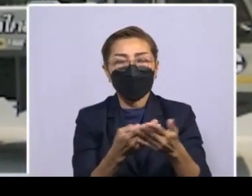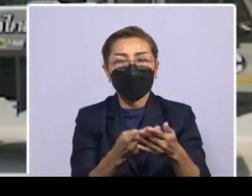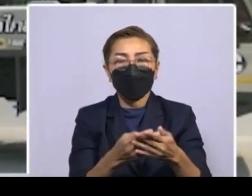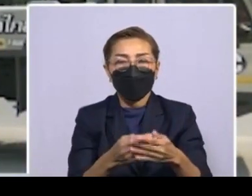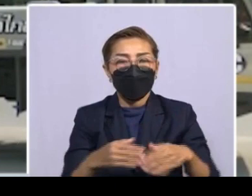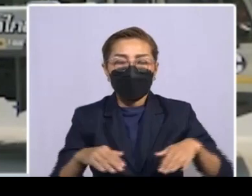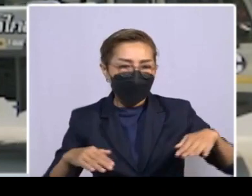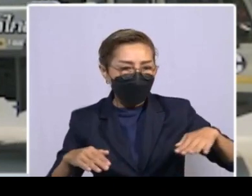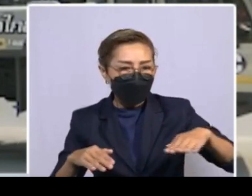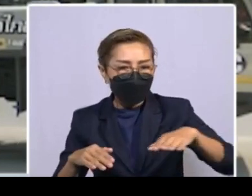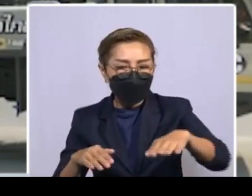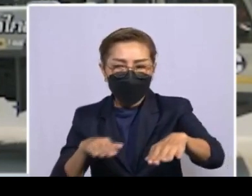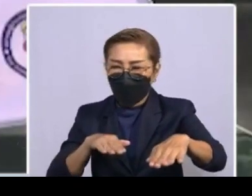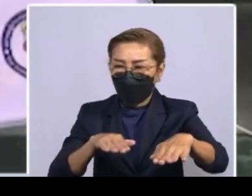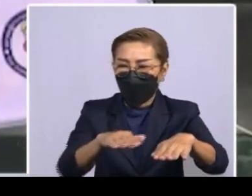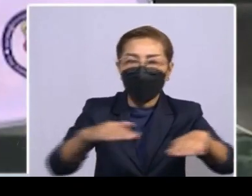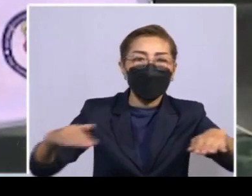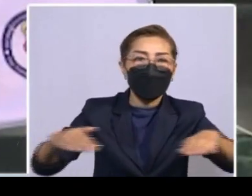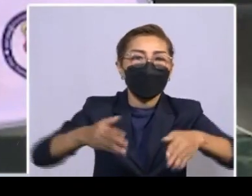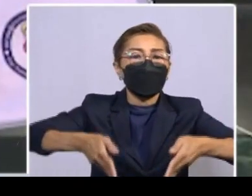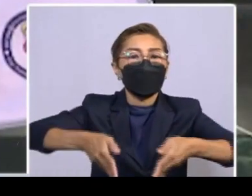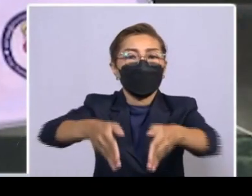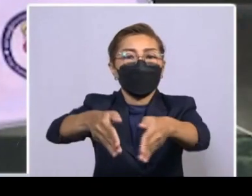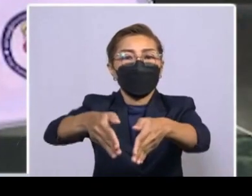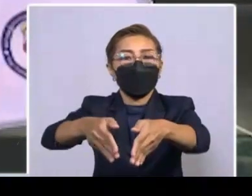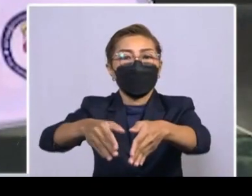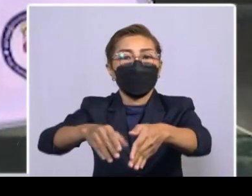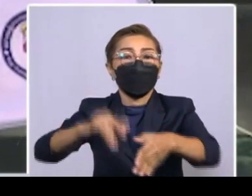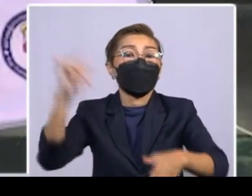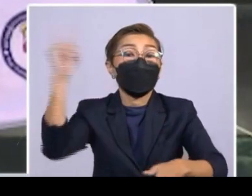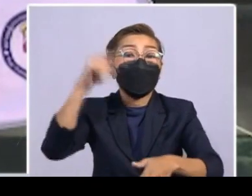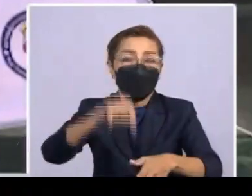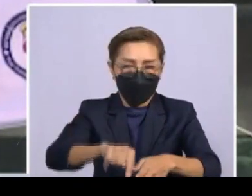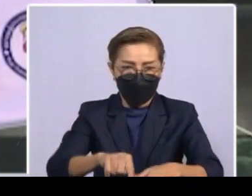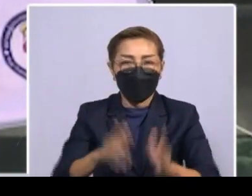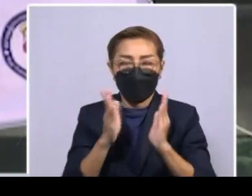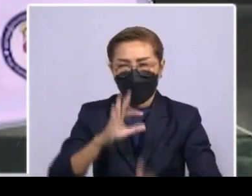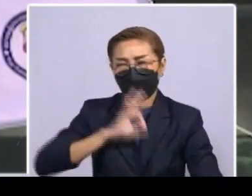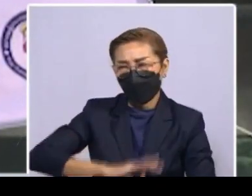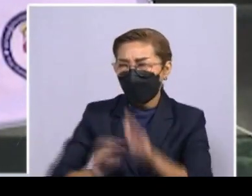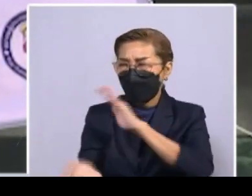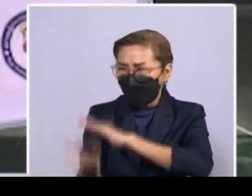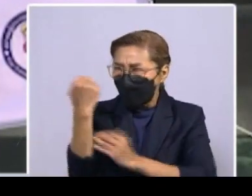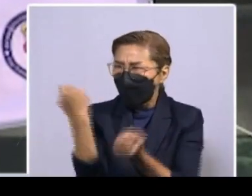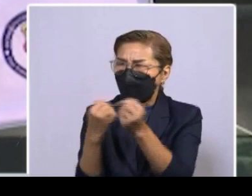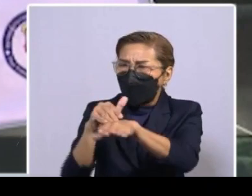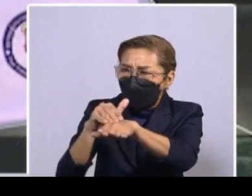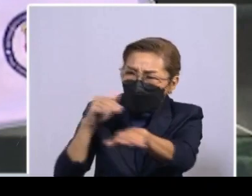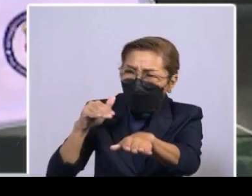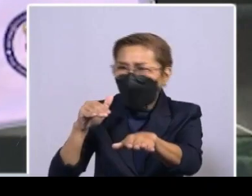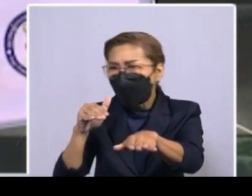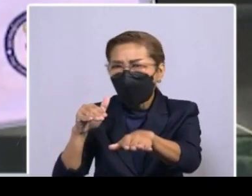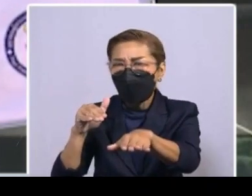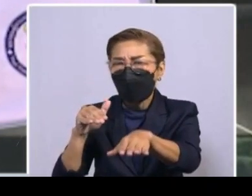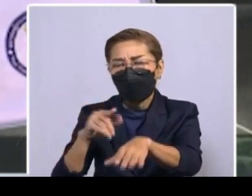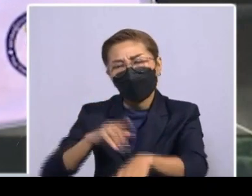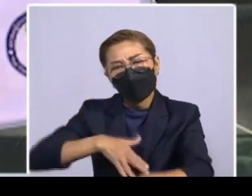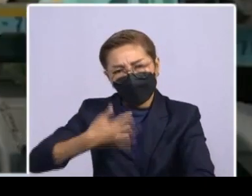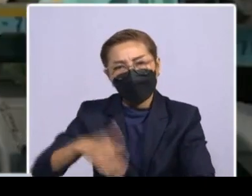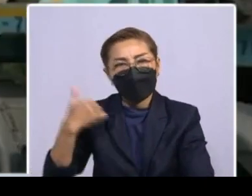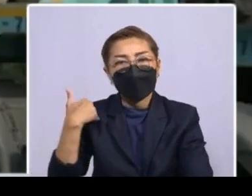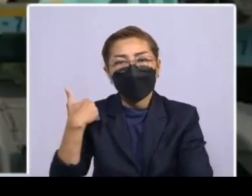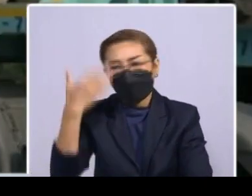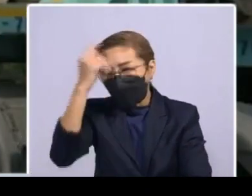ถึงโดยใช้ถนนวิภาวดีรังสิตนะฮะหลายๆคนเมื่อเช้าก็บ่นว่าก็มีการจราจรที่ค่อนข้างจะหนาแน่นพอสมควร